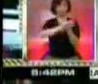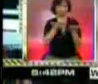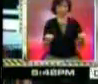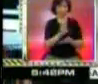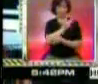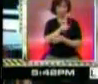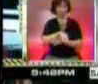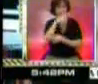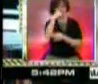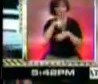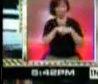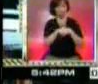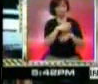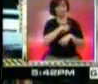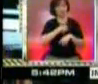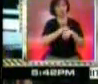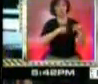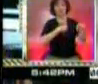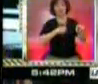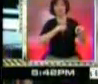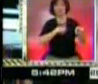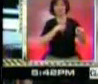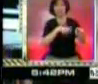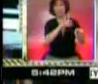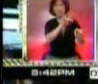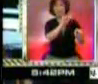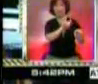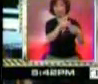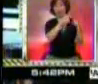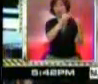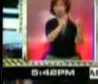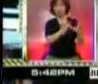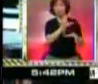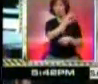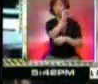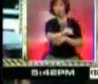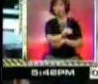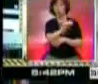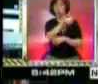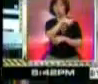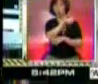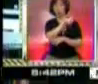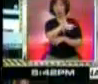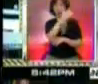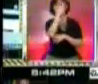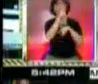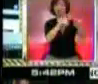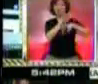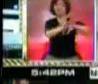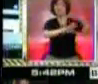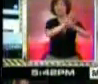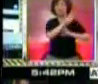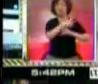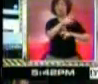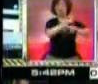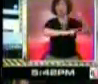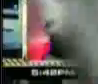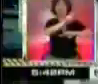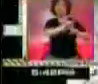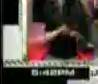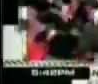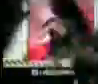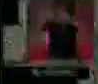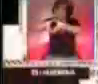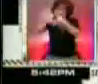katumbas, Christopher Tambungan, ang City Director ng Olongga po PNP. Sinakal, piniliti pasok na sa sasakyan ang